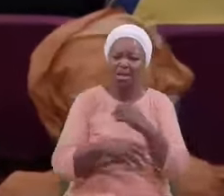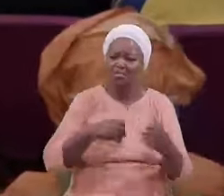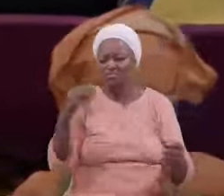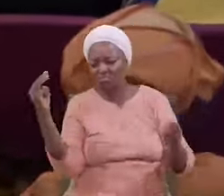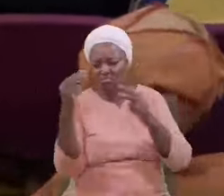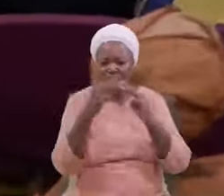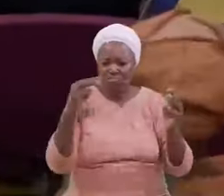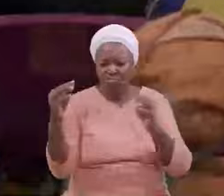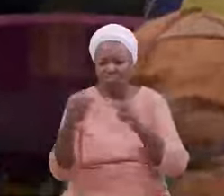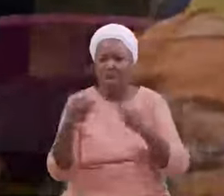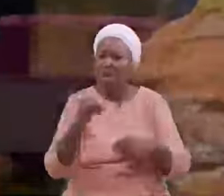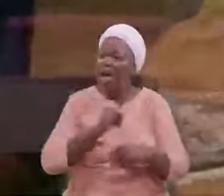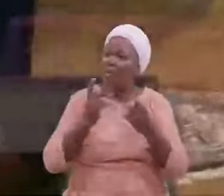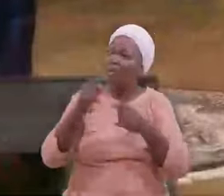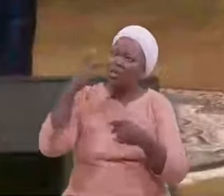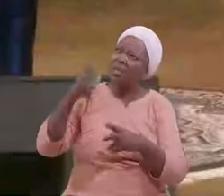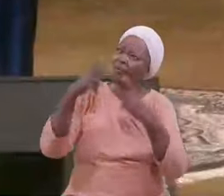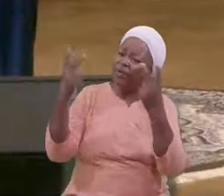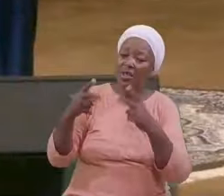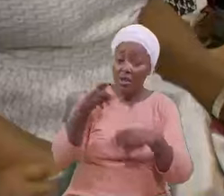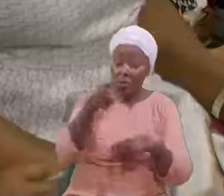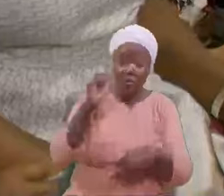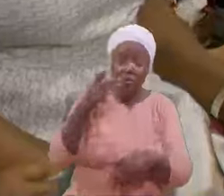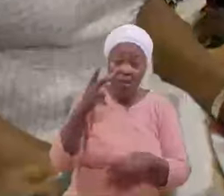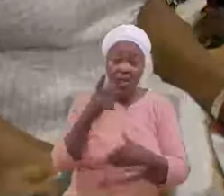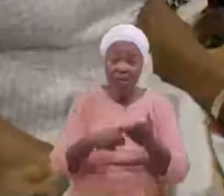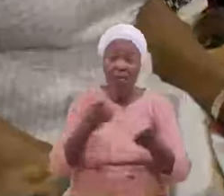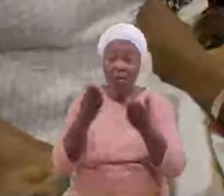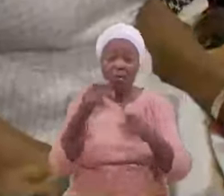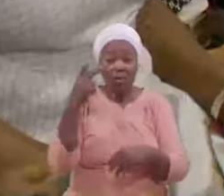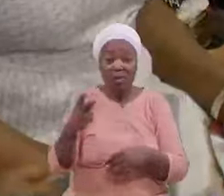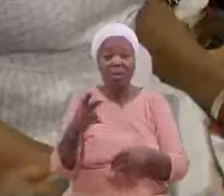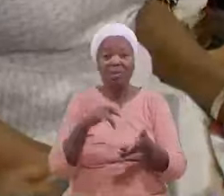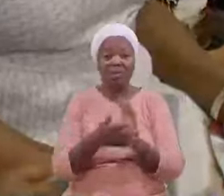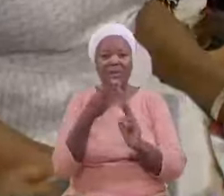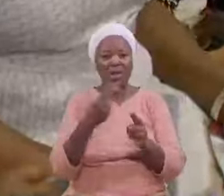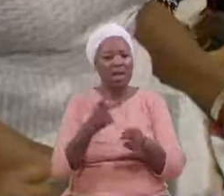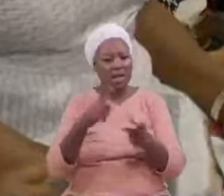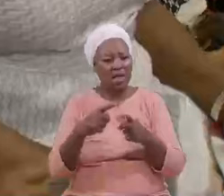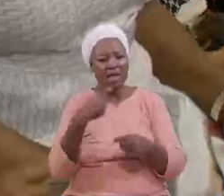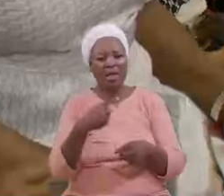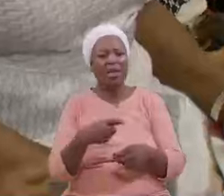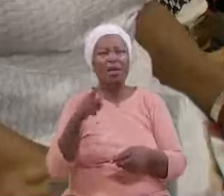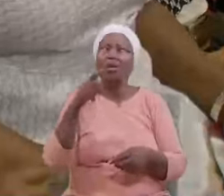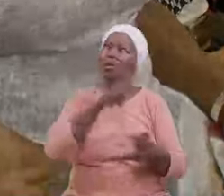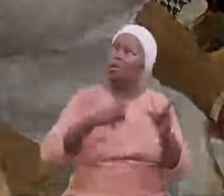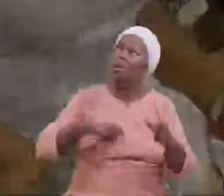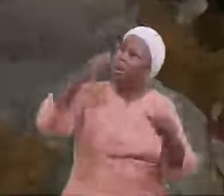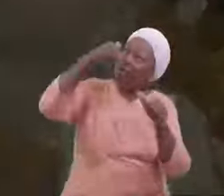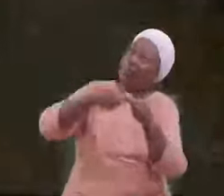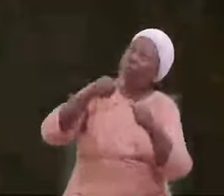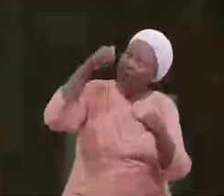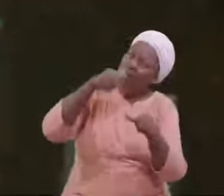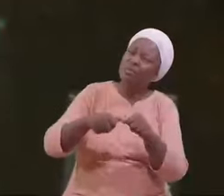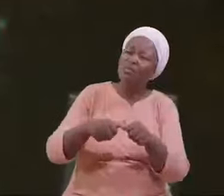vais voir la victoire. Vous allez voir ce que vous cherchez. Et puis il a dit, Seigneur, souviens-toi que